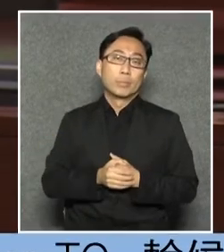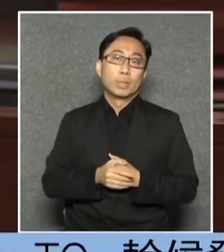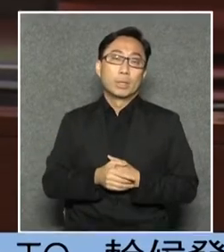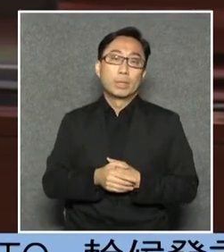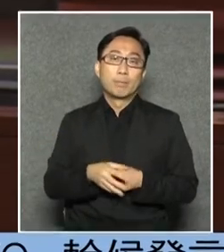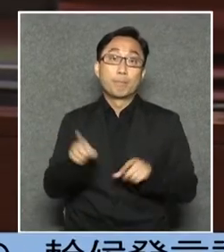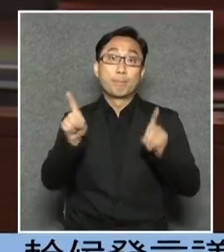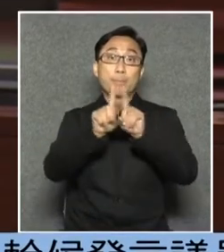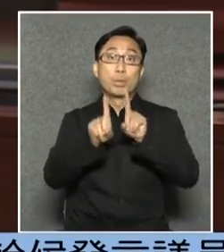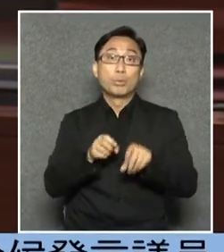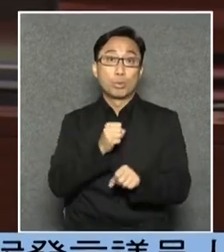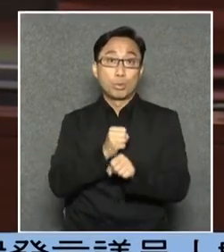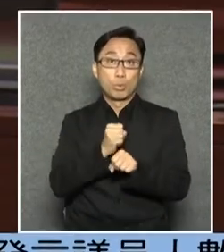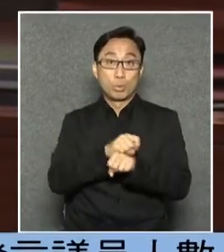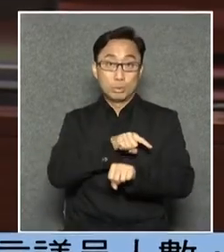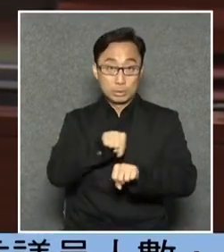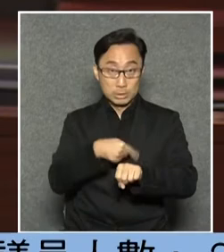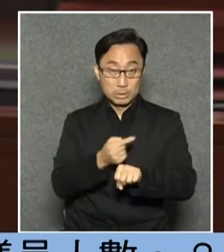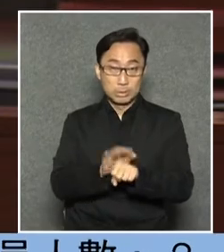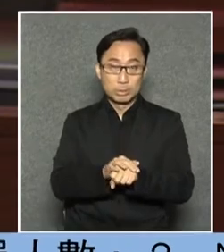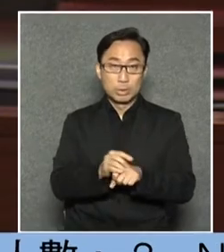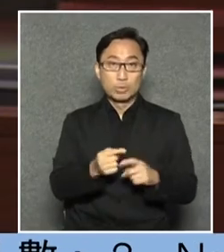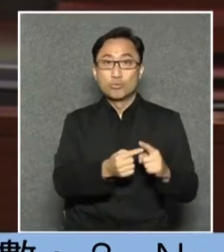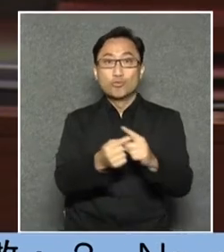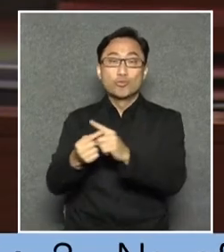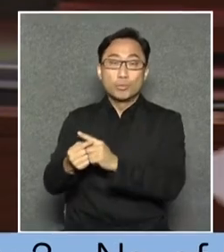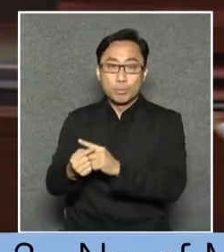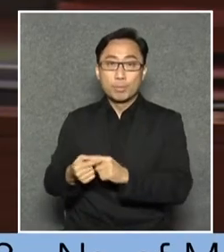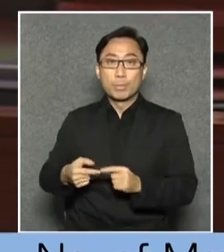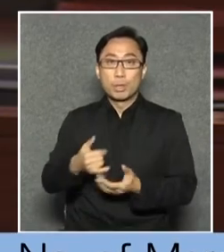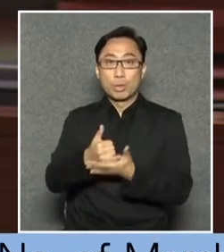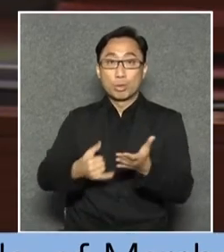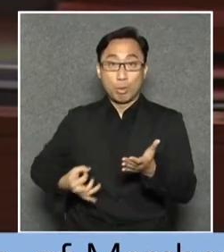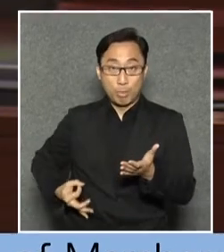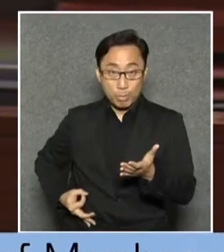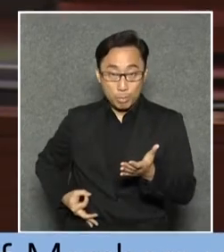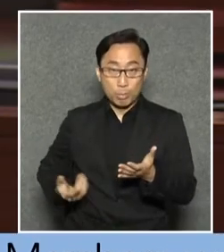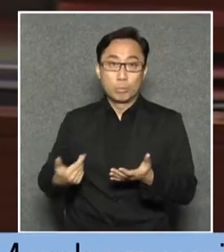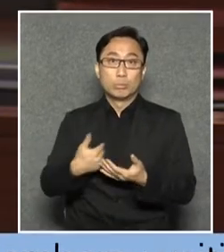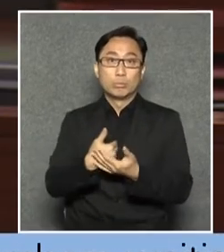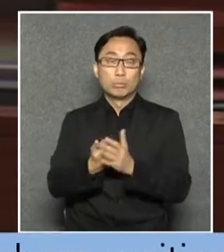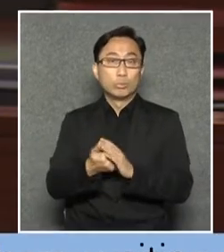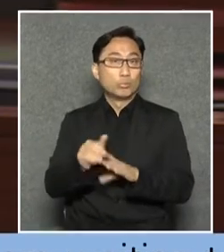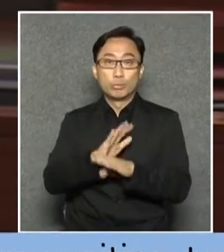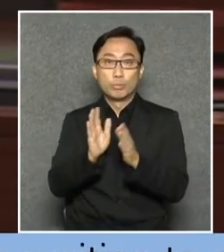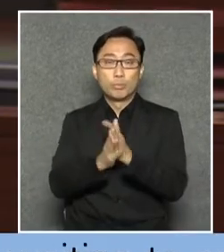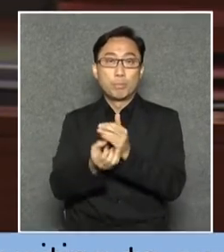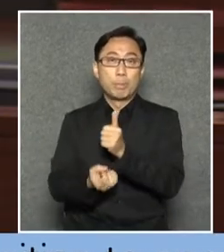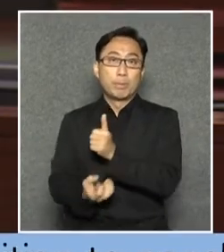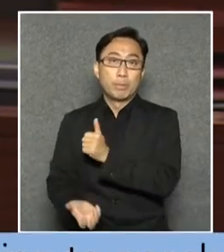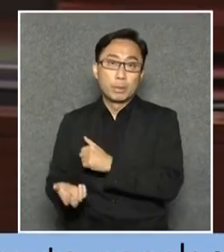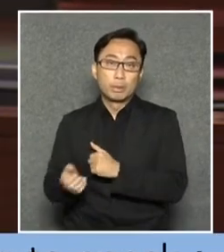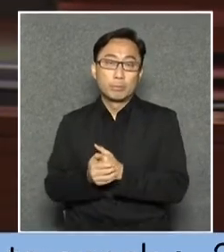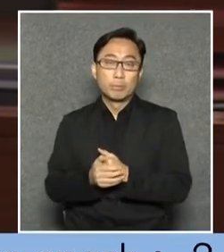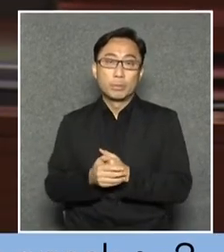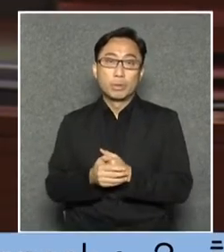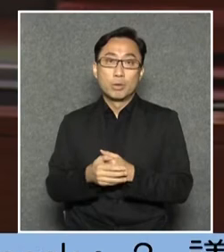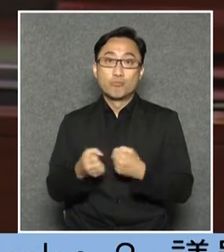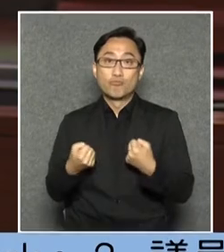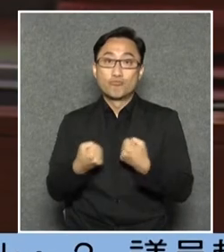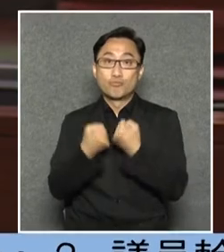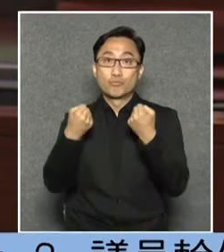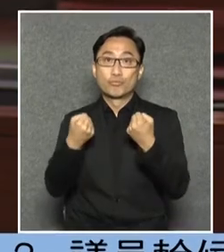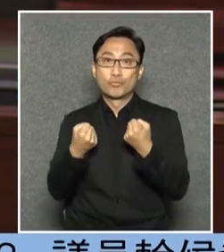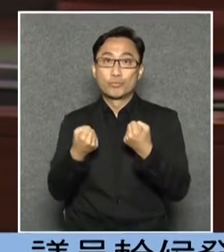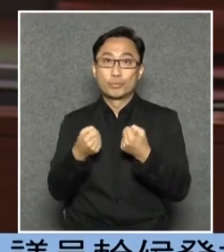数、全民退保走数、对冲走数，全部走数，呢啲就唔走数嘅。临尾都